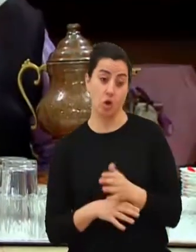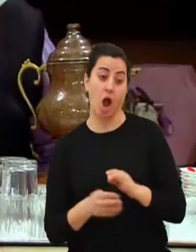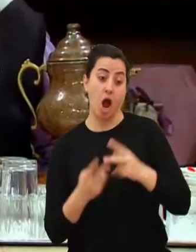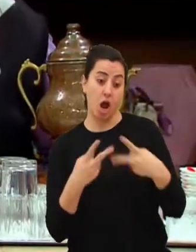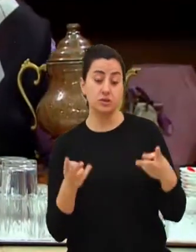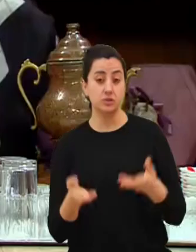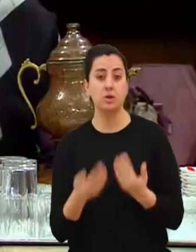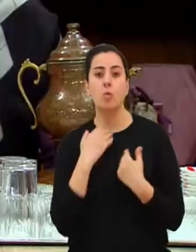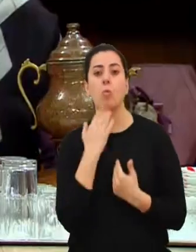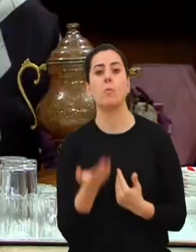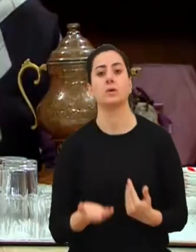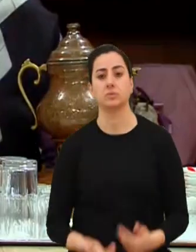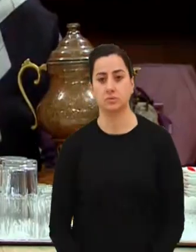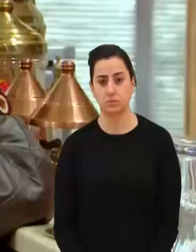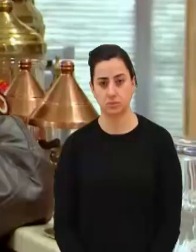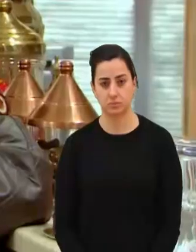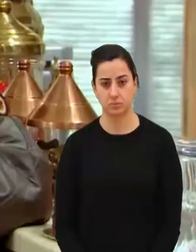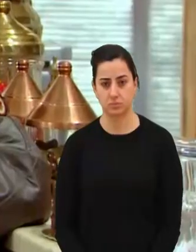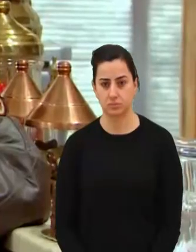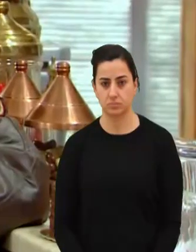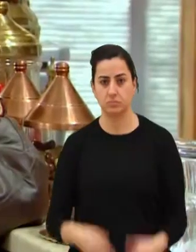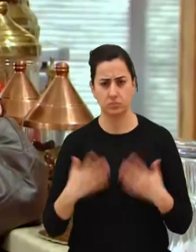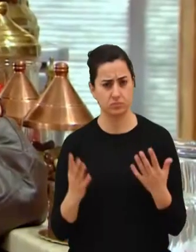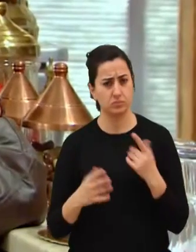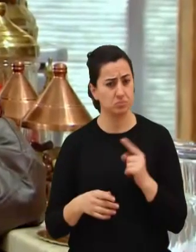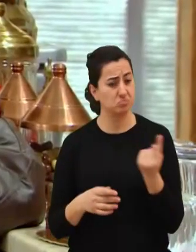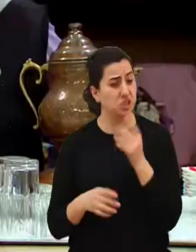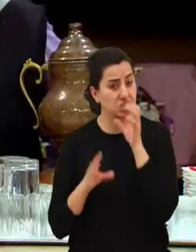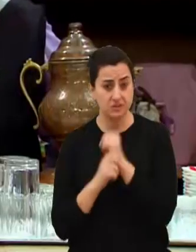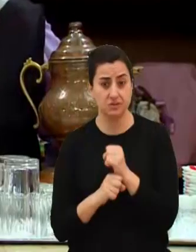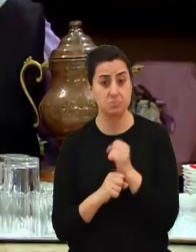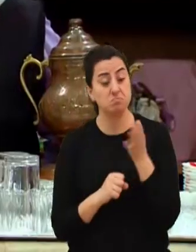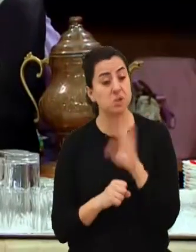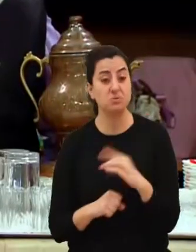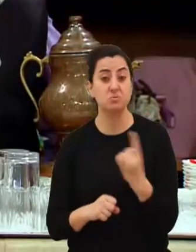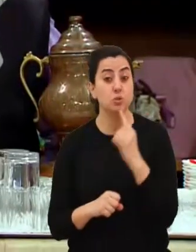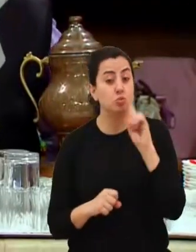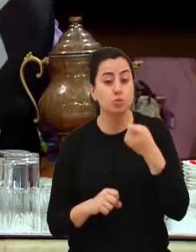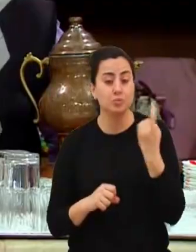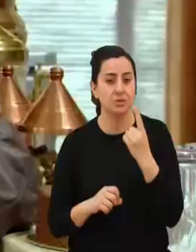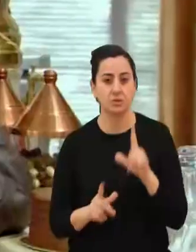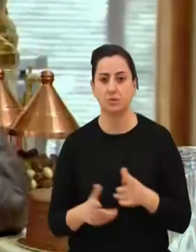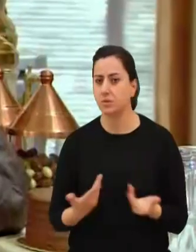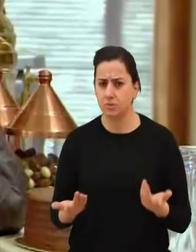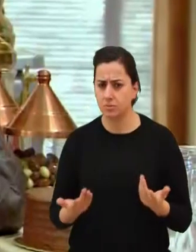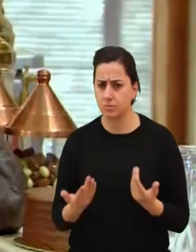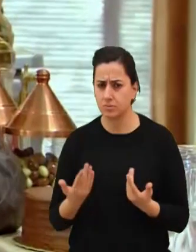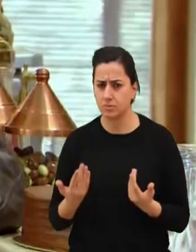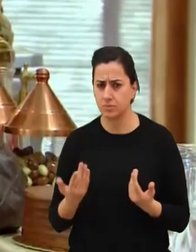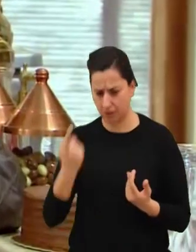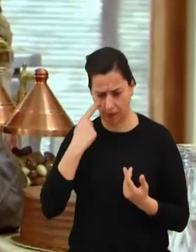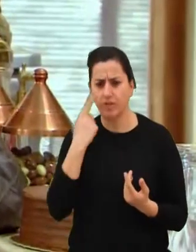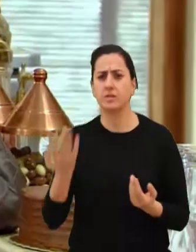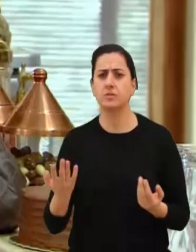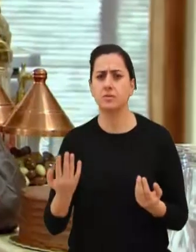devletsiniz. Ve hemen size izahatta bulunayım mı diyecek. Başka bir şey bulmamız lazım. Başka bir şey bulmak lazım. Devletim ben kardeşim.